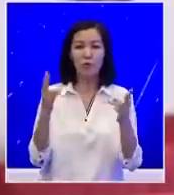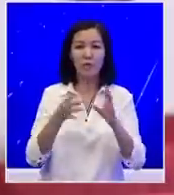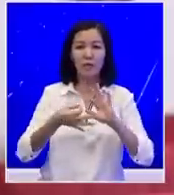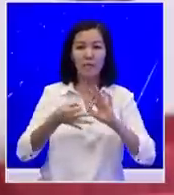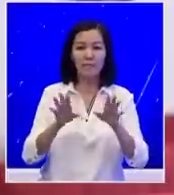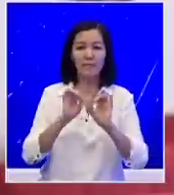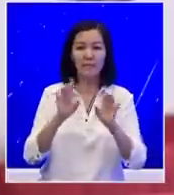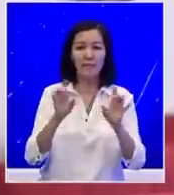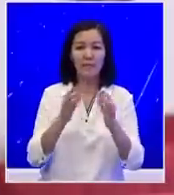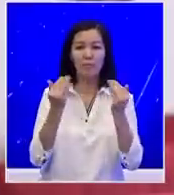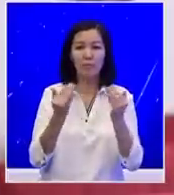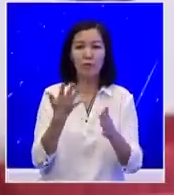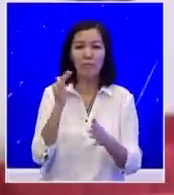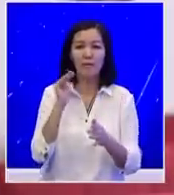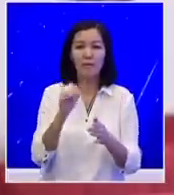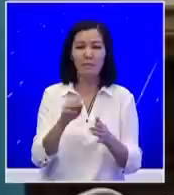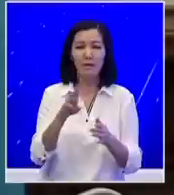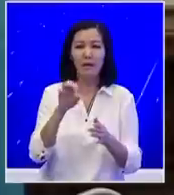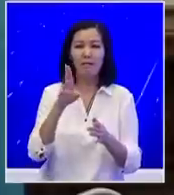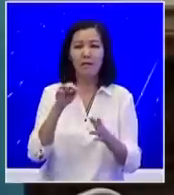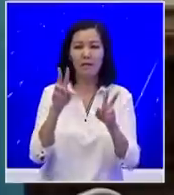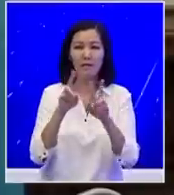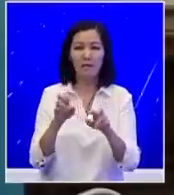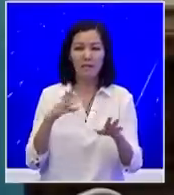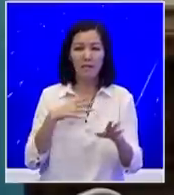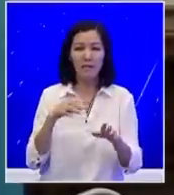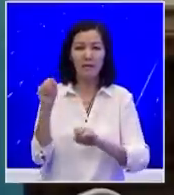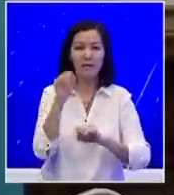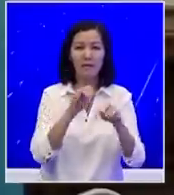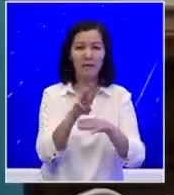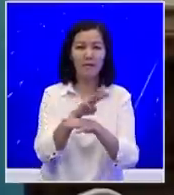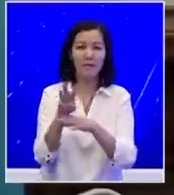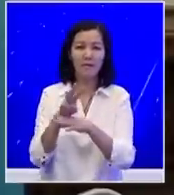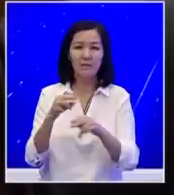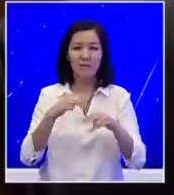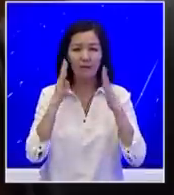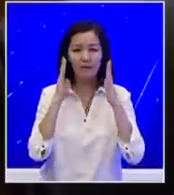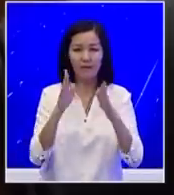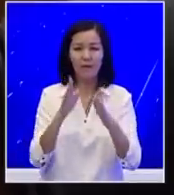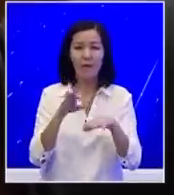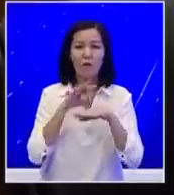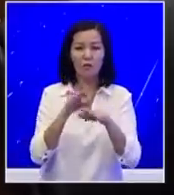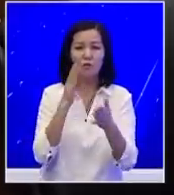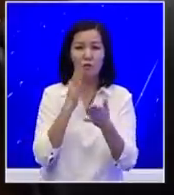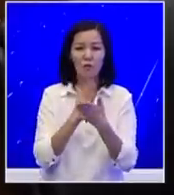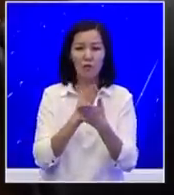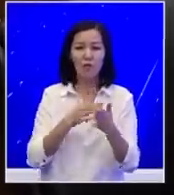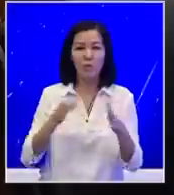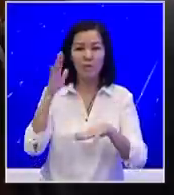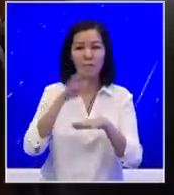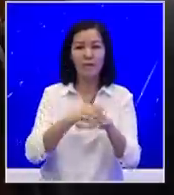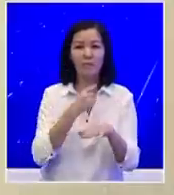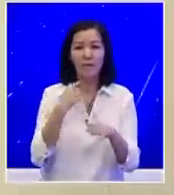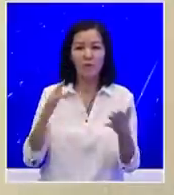дәрігердің ақпарынша бүгінде 5000 шамасында тестілеу өткізілген. Дезинфекциялау барысы да назардан тыс қалмады. Облыс әкімі әсіресе